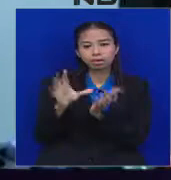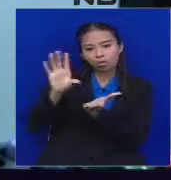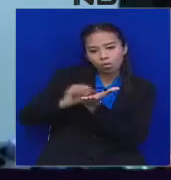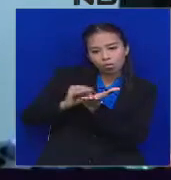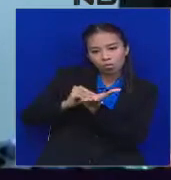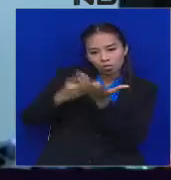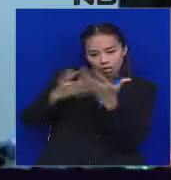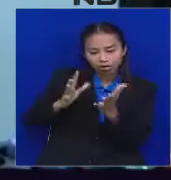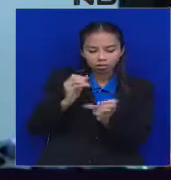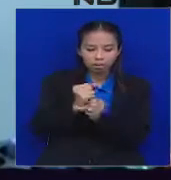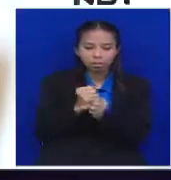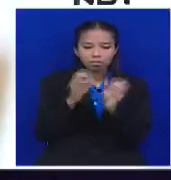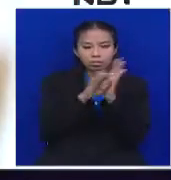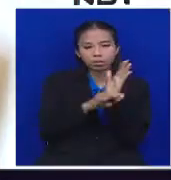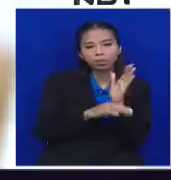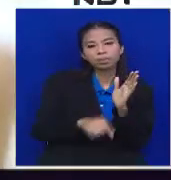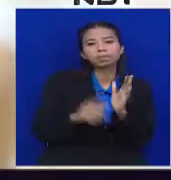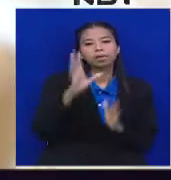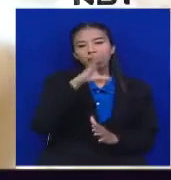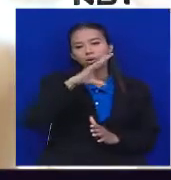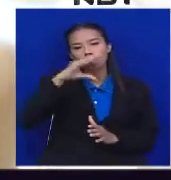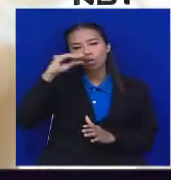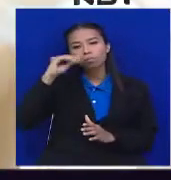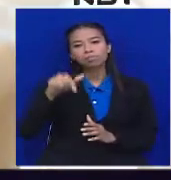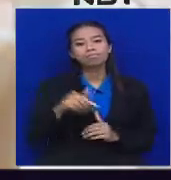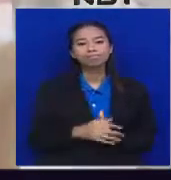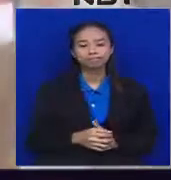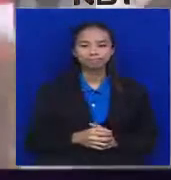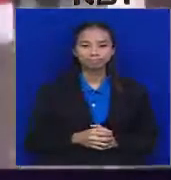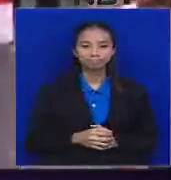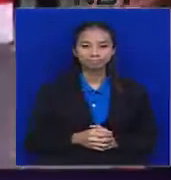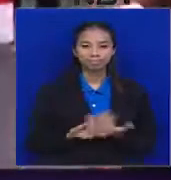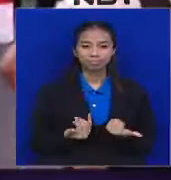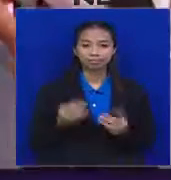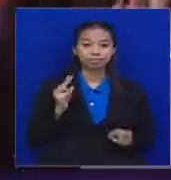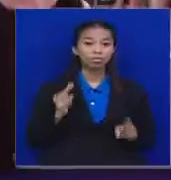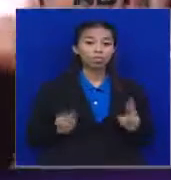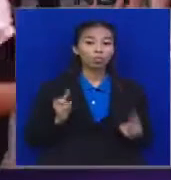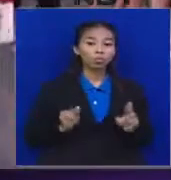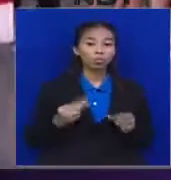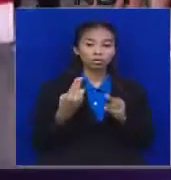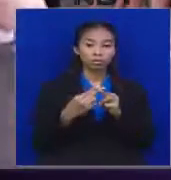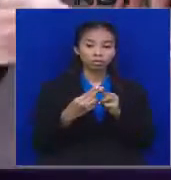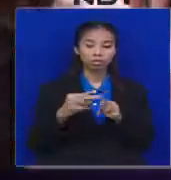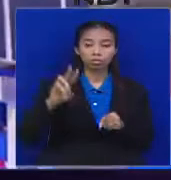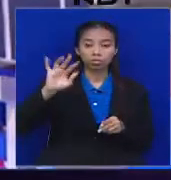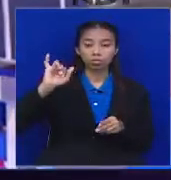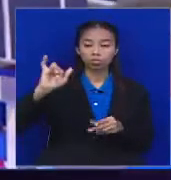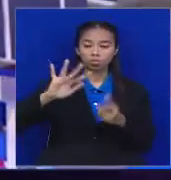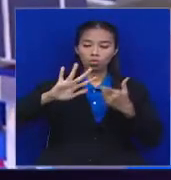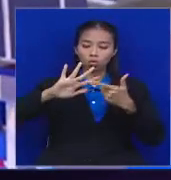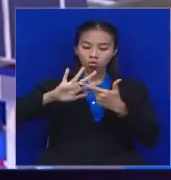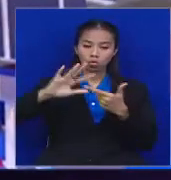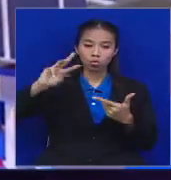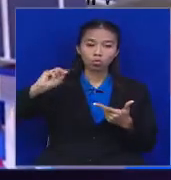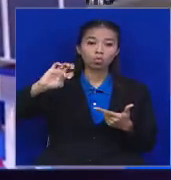ออกมาเป็นกาแฟหอมกลุ่นแบบนี้นั่นเองยูมิโรบอทถือว่าเป็นอีกหนึ่งไฮไลท์ในงานมหกรรมเพื่อนักอุต